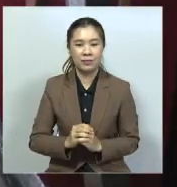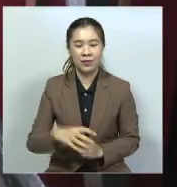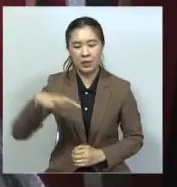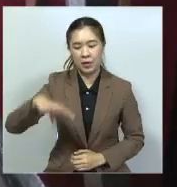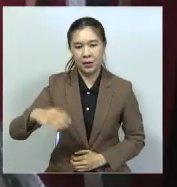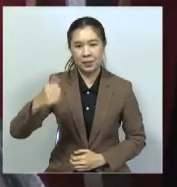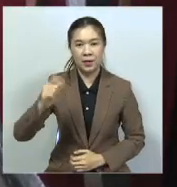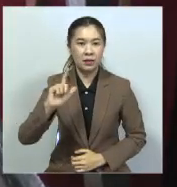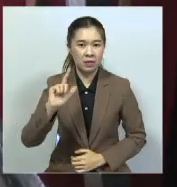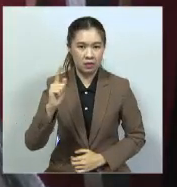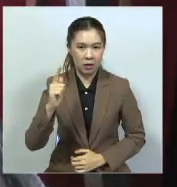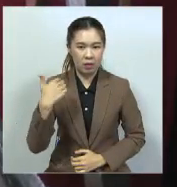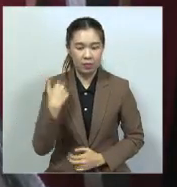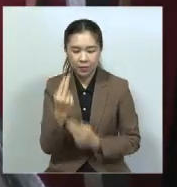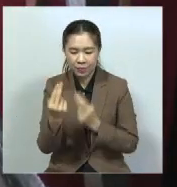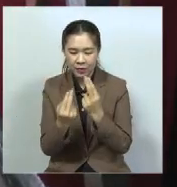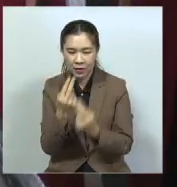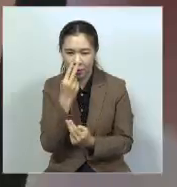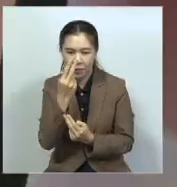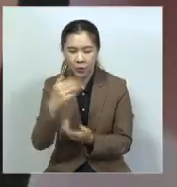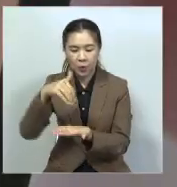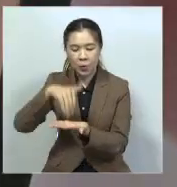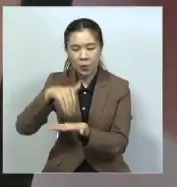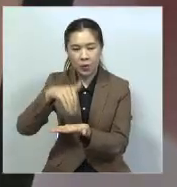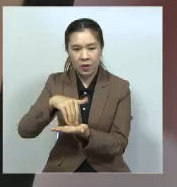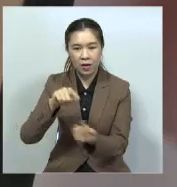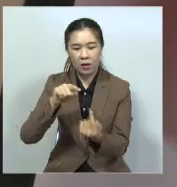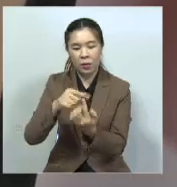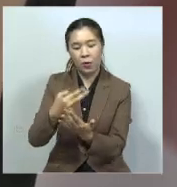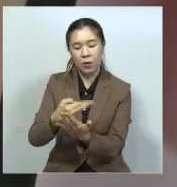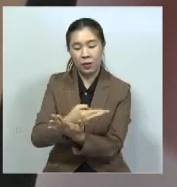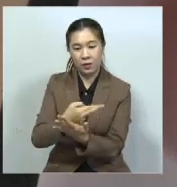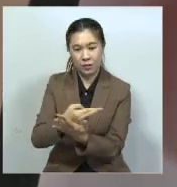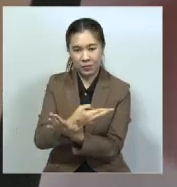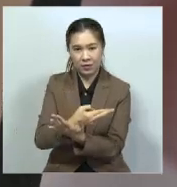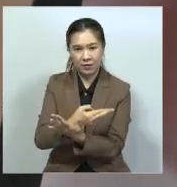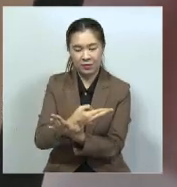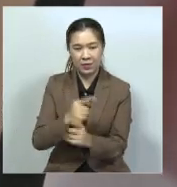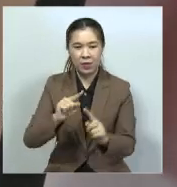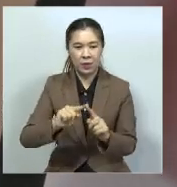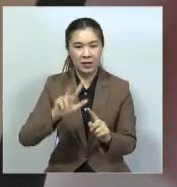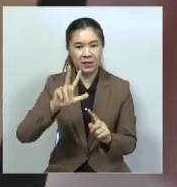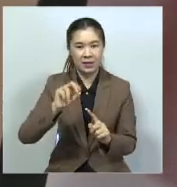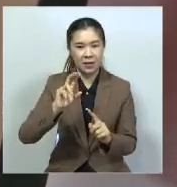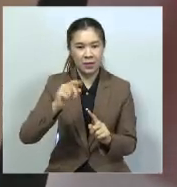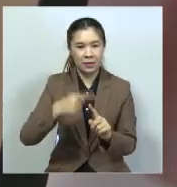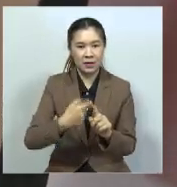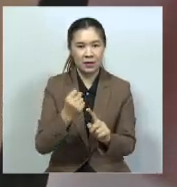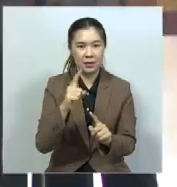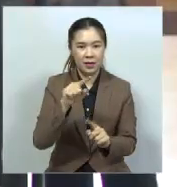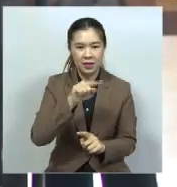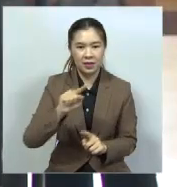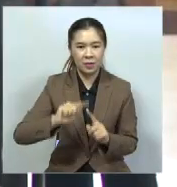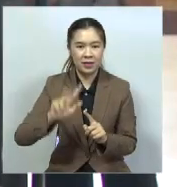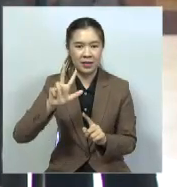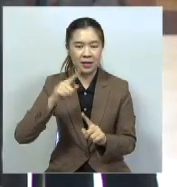Impact เมืองทองธานีค่ะและเยี่ยมชมแหล่งเรียนรู้ทางวัฒนธรรมในจังหวัดราชบุรีในวันที่30พฤศจิกายนถึ